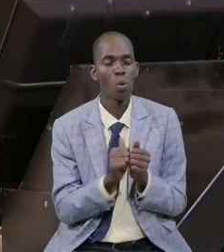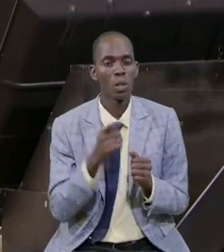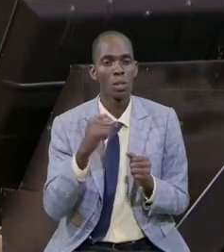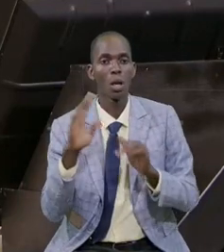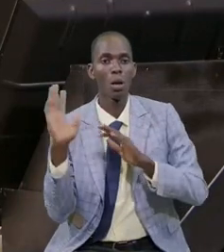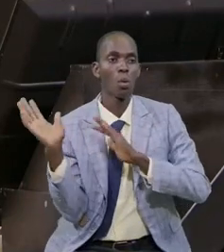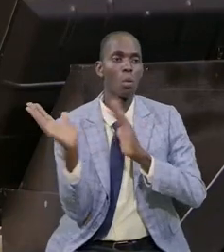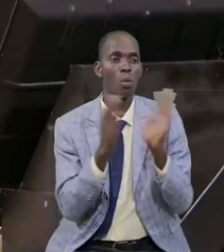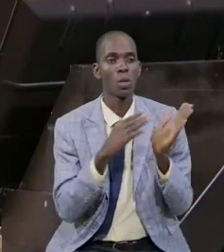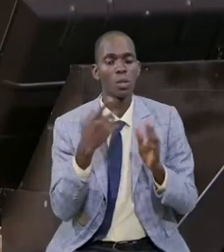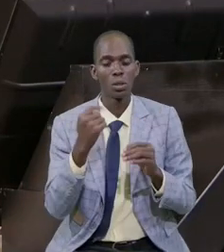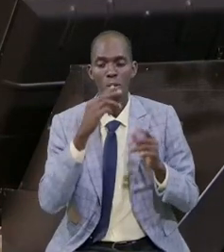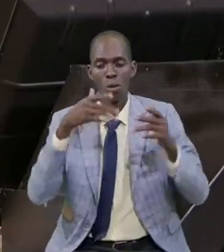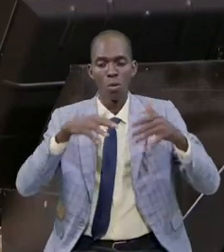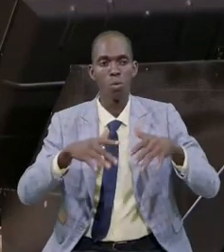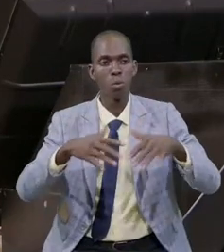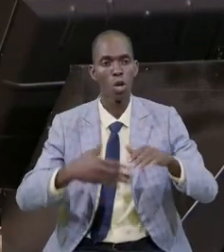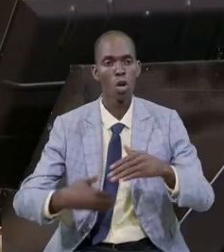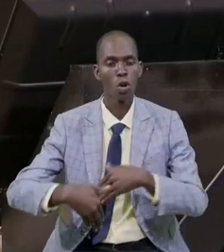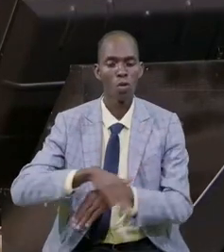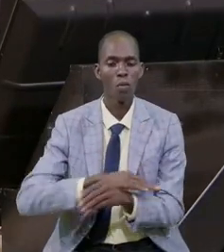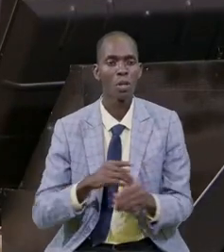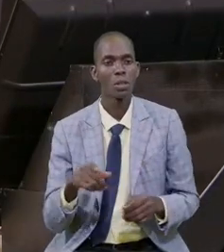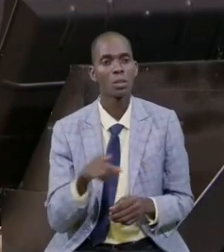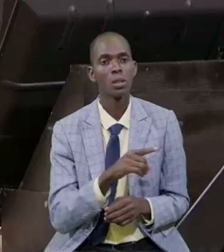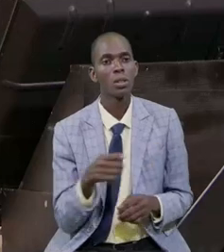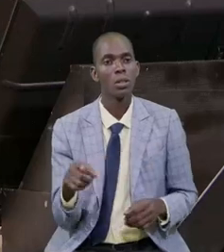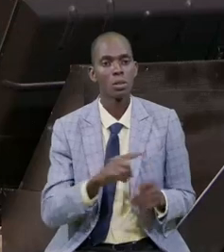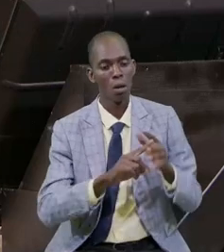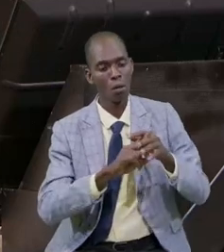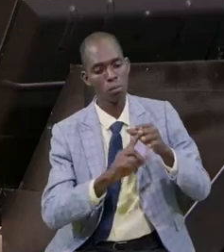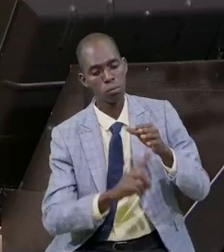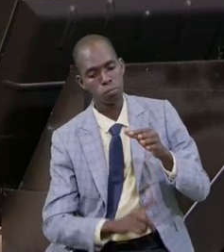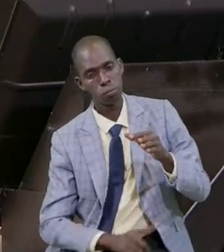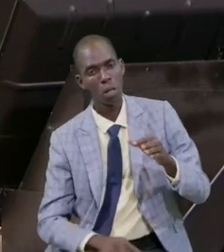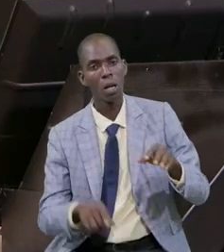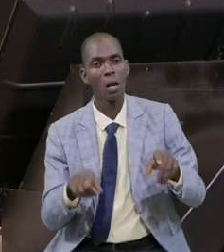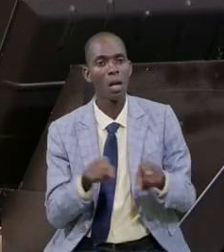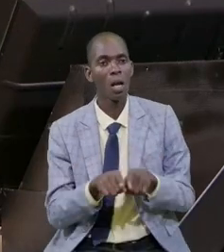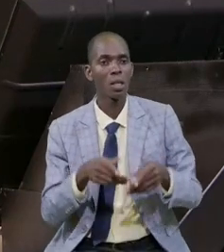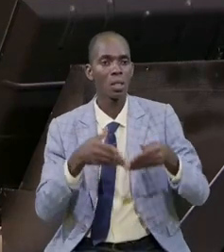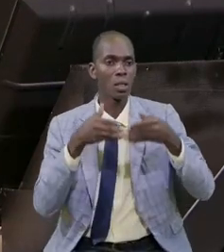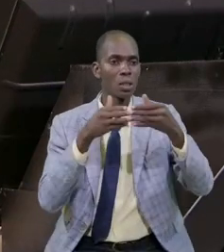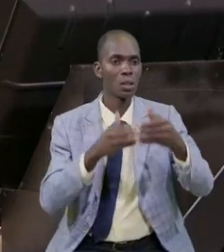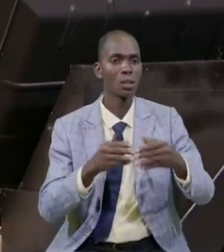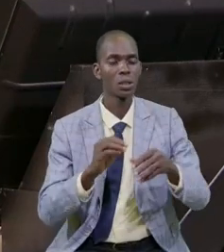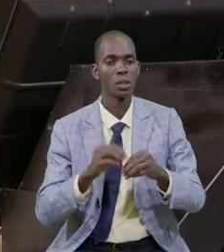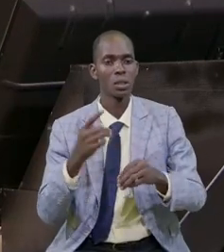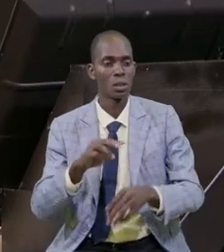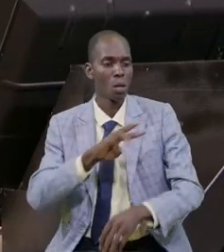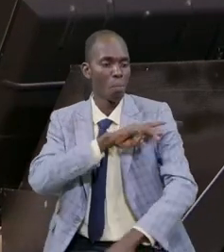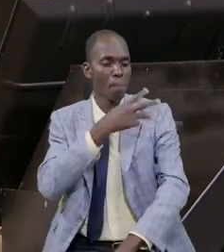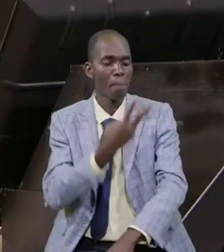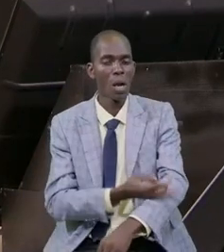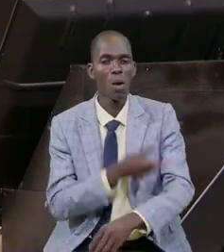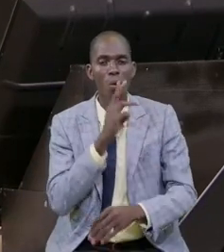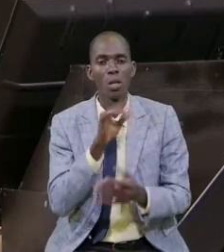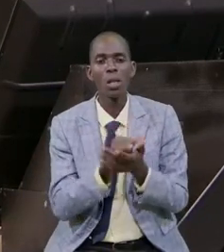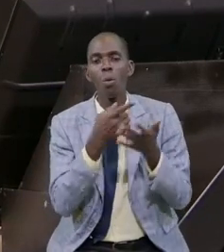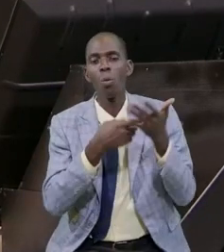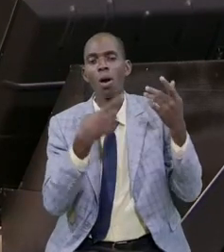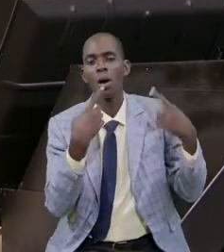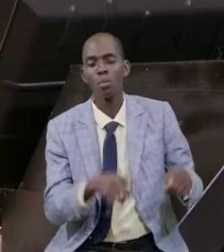La mer les a couverts. Ils se sont enfoncés comme du plomb dans la